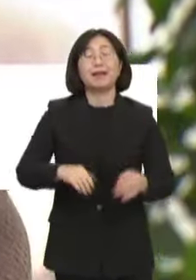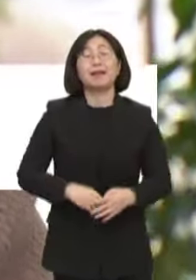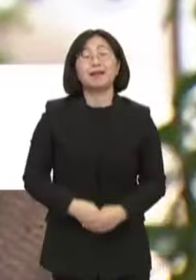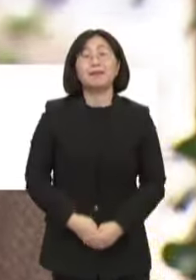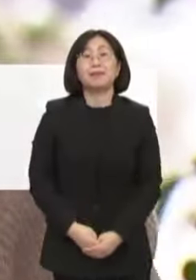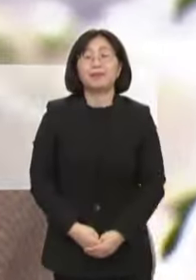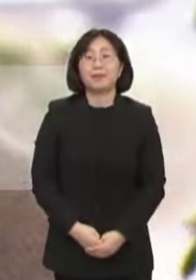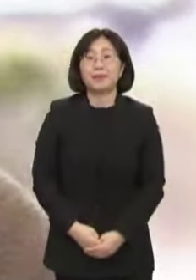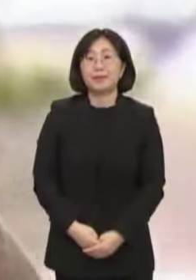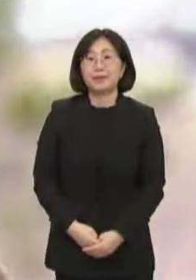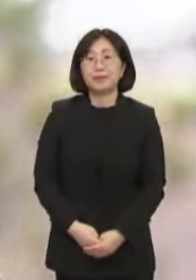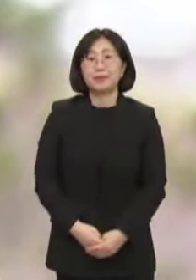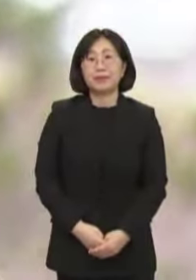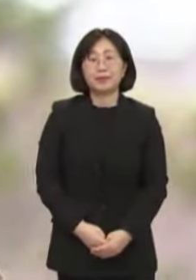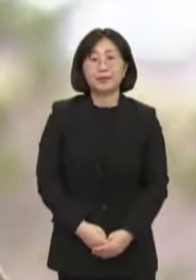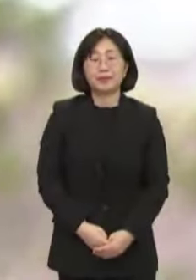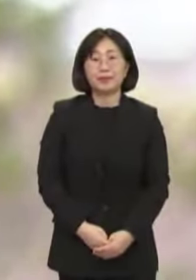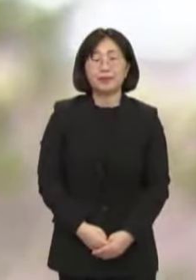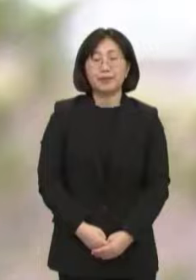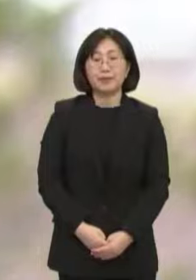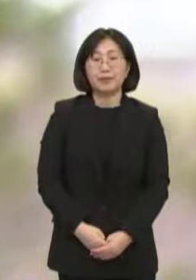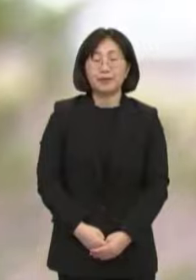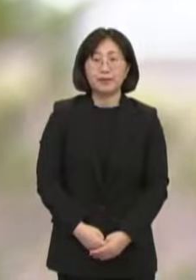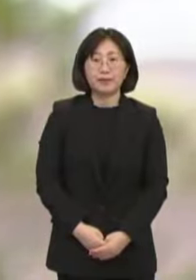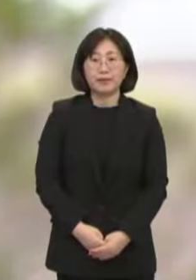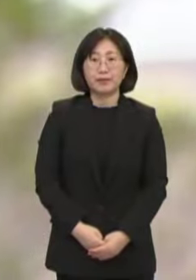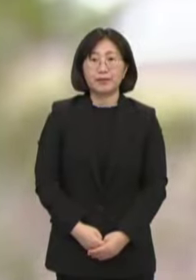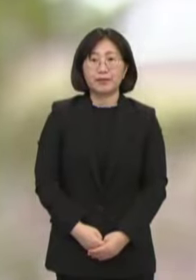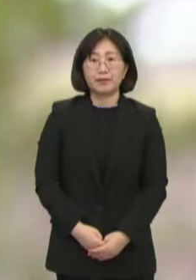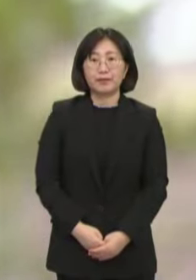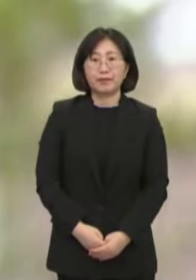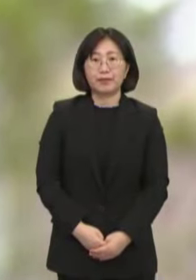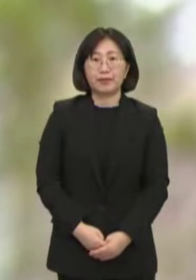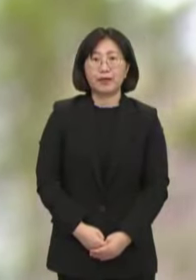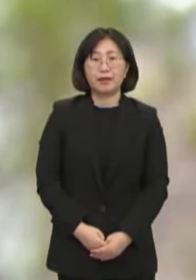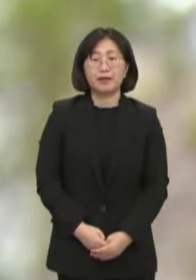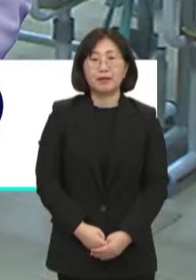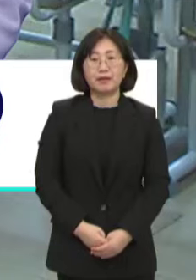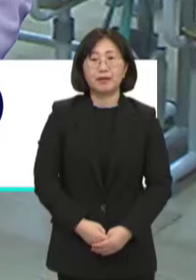같아요. TJB 양정진입니다.